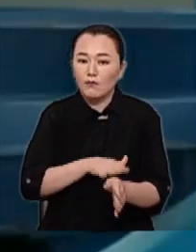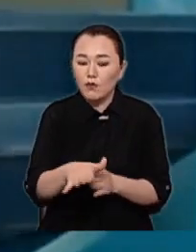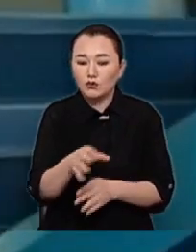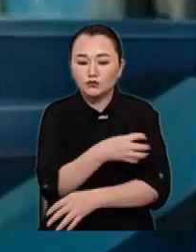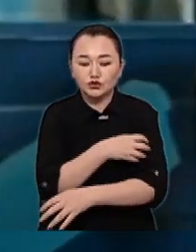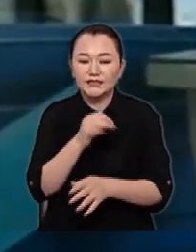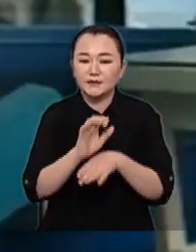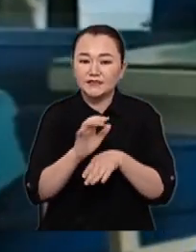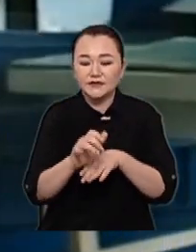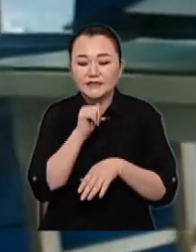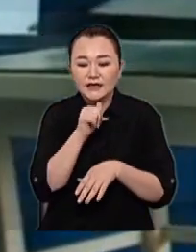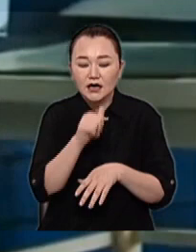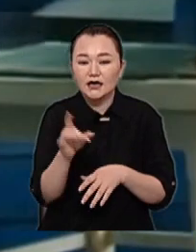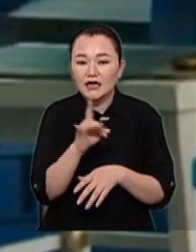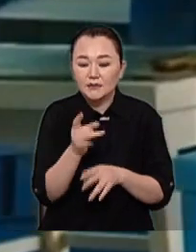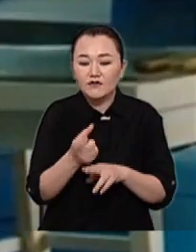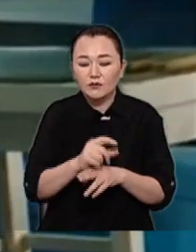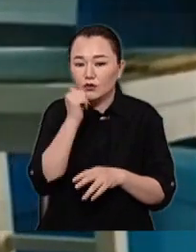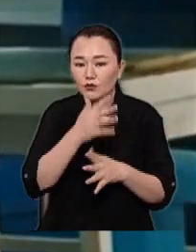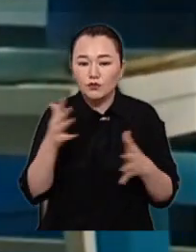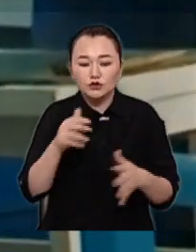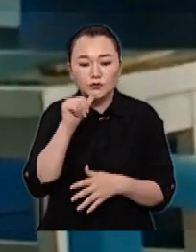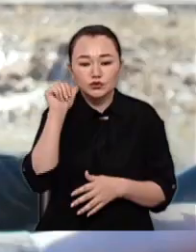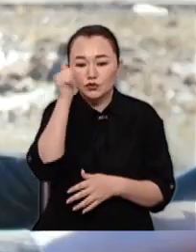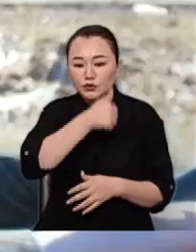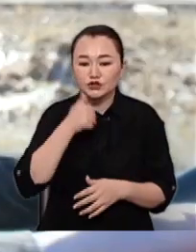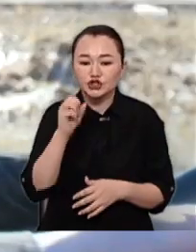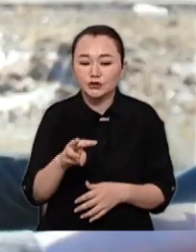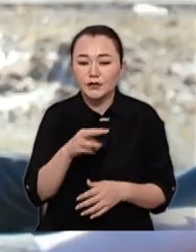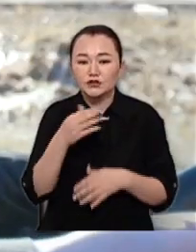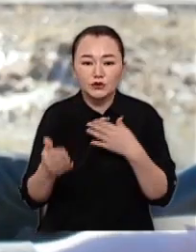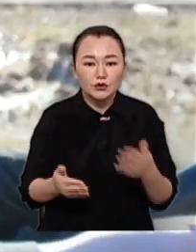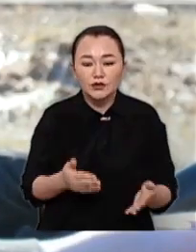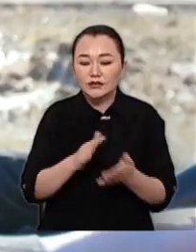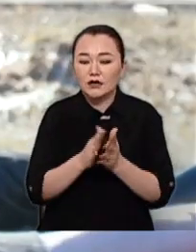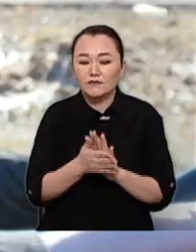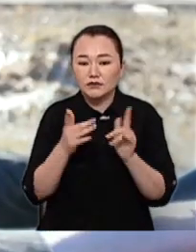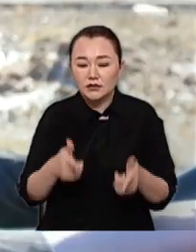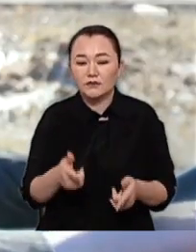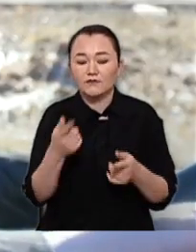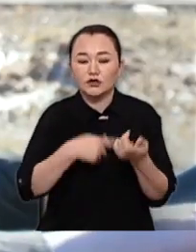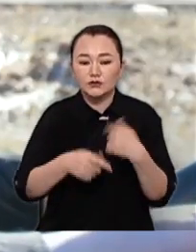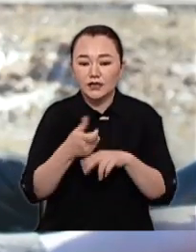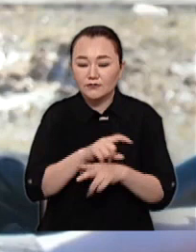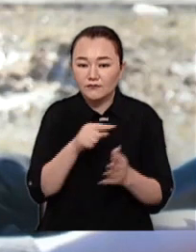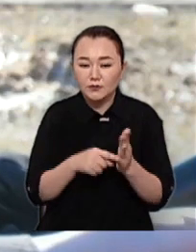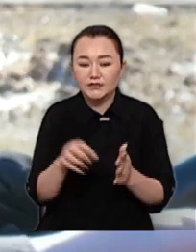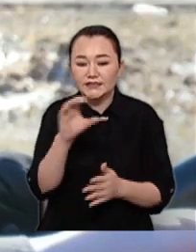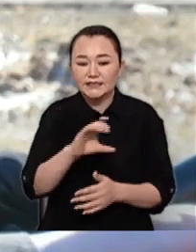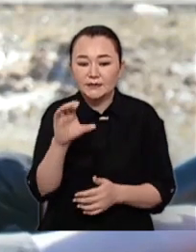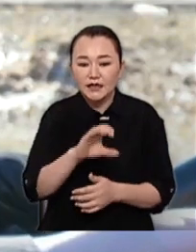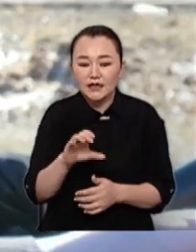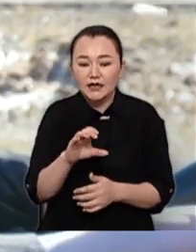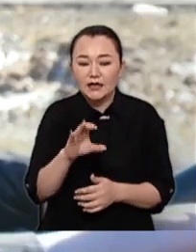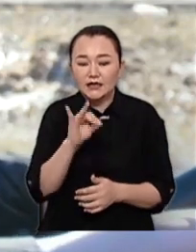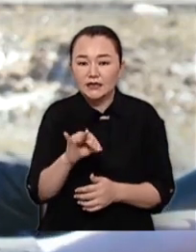производить сахар. Утвержденный объем в этом году больше прошлогоднего. Стороны договорились вернуться к этому вопросу в сентябре